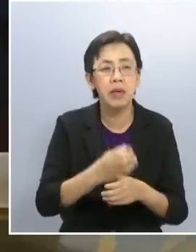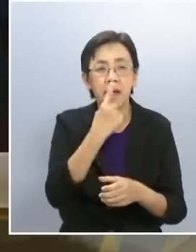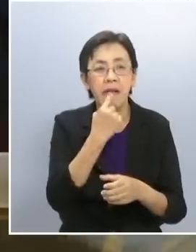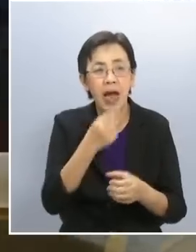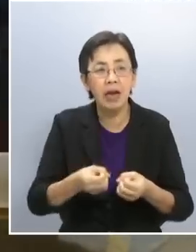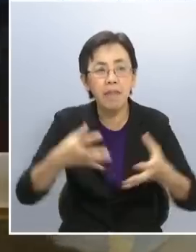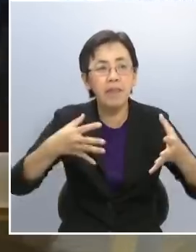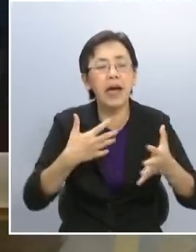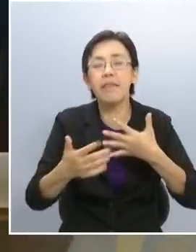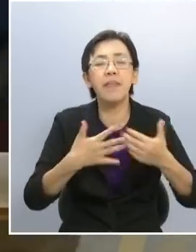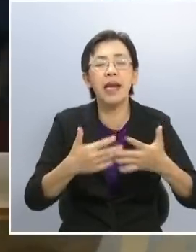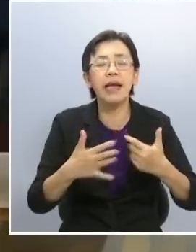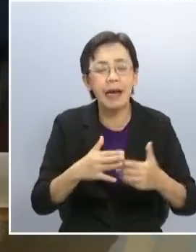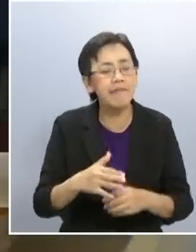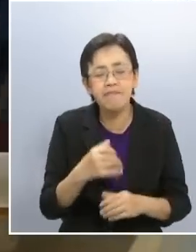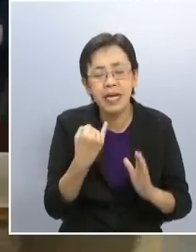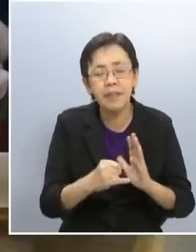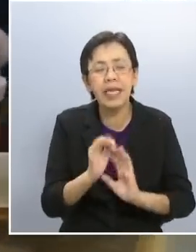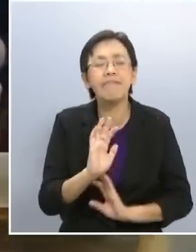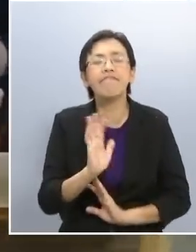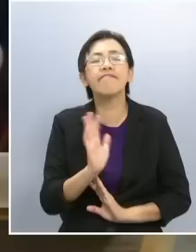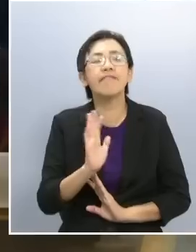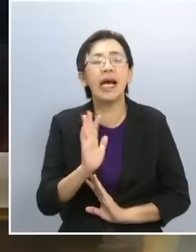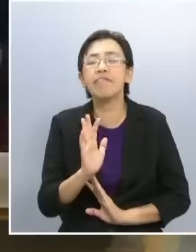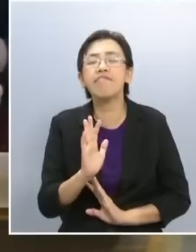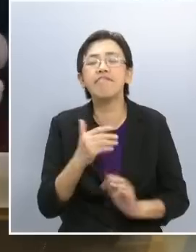าความไม่ได้เป็นความผิดของใครเหตุการณ์